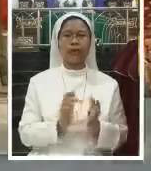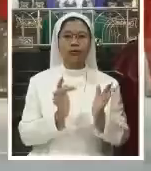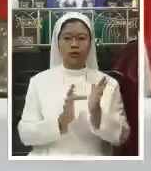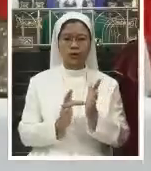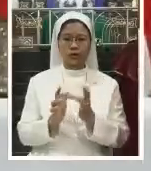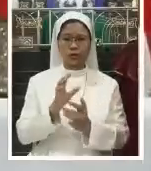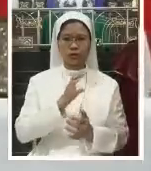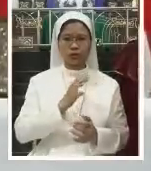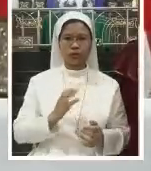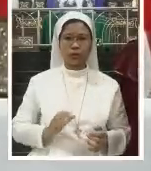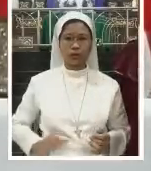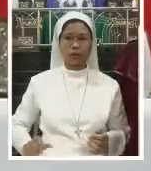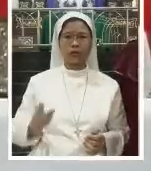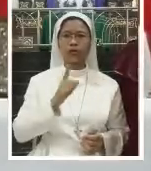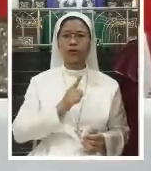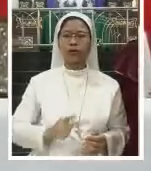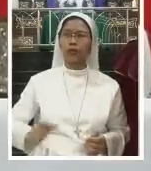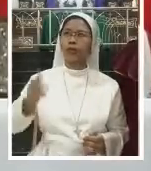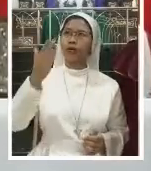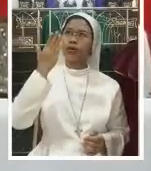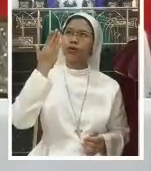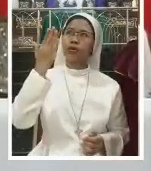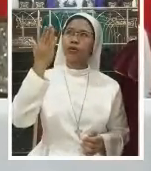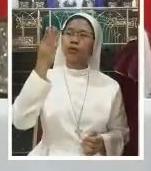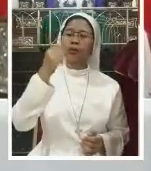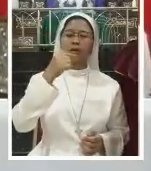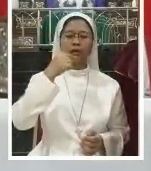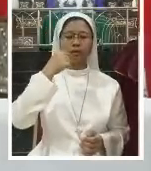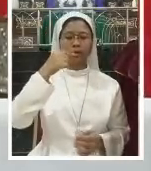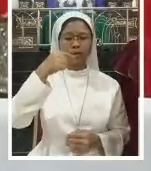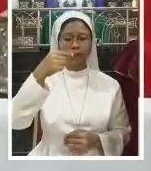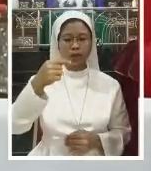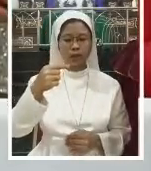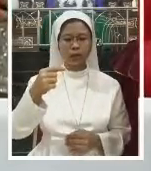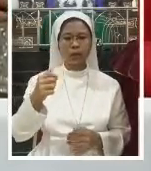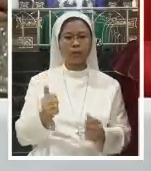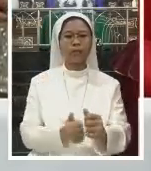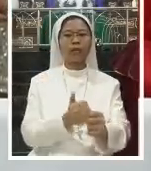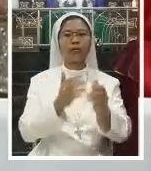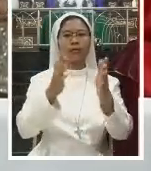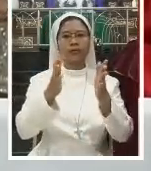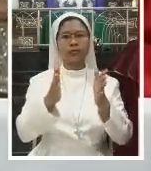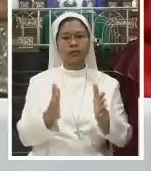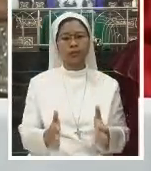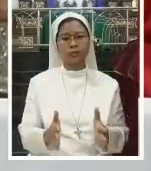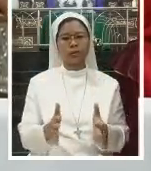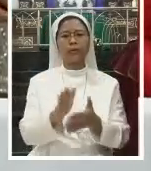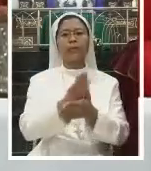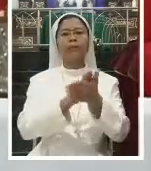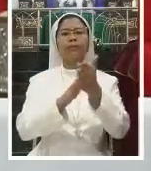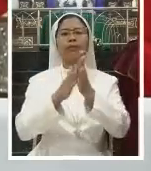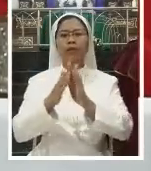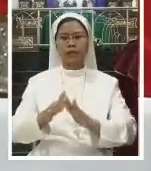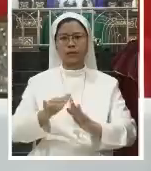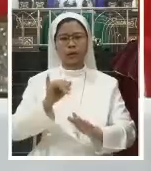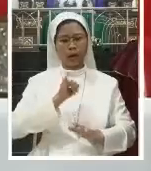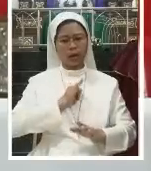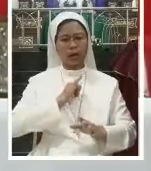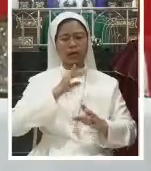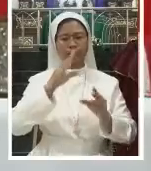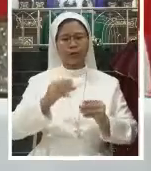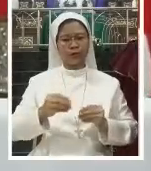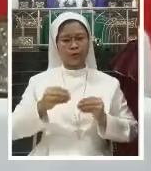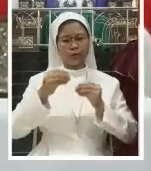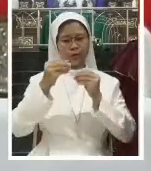Hesu Kristong kagurangnan, ika na nagsabi sa imong mga apostoles, katuninungan iwinawala ko